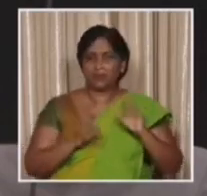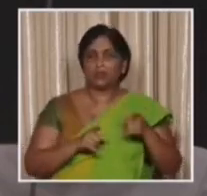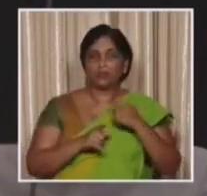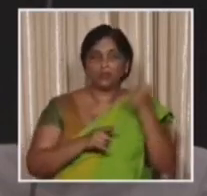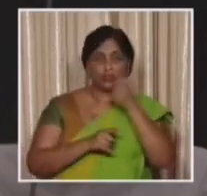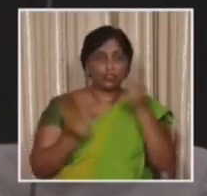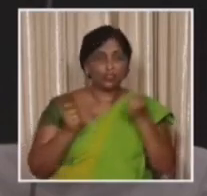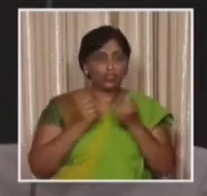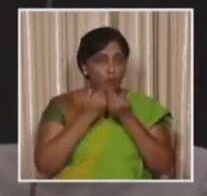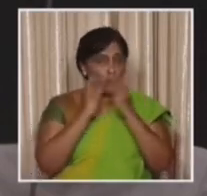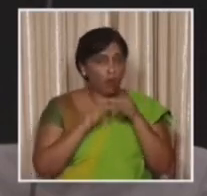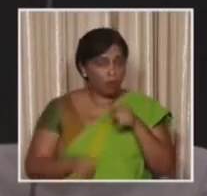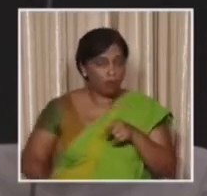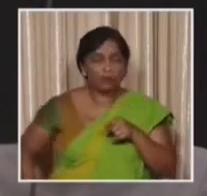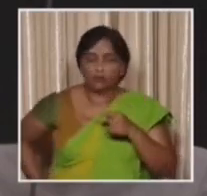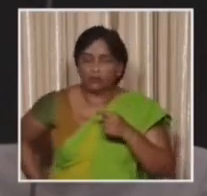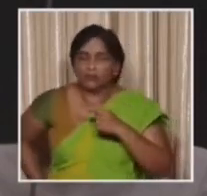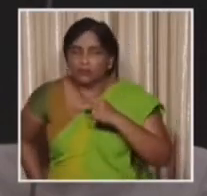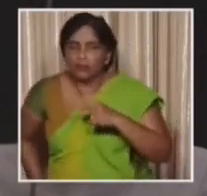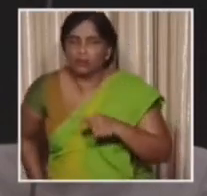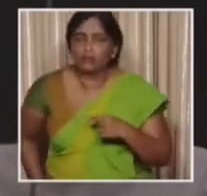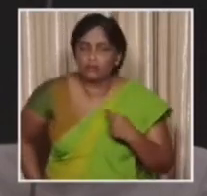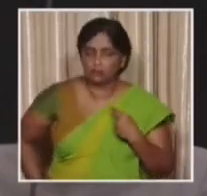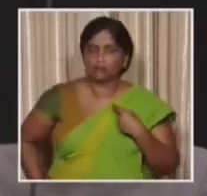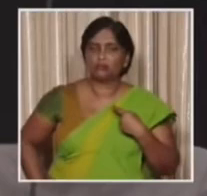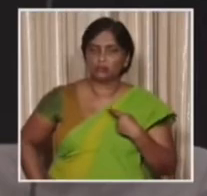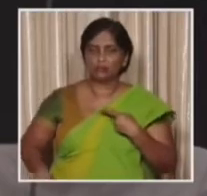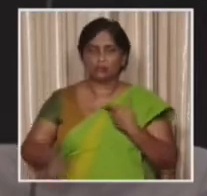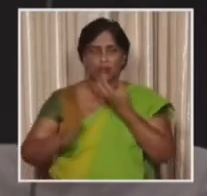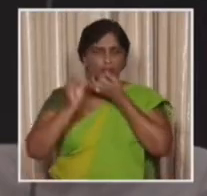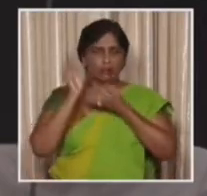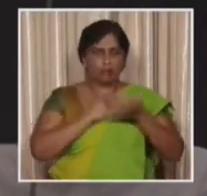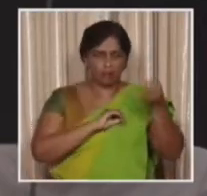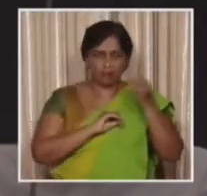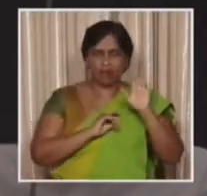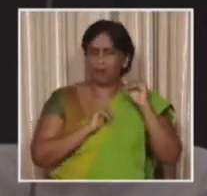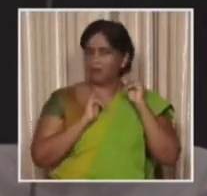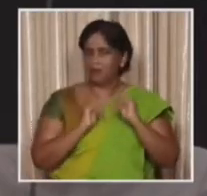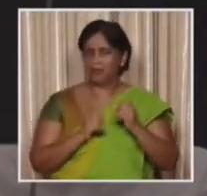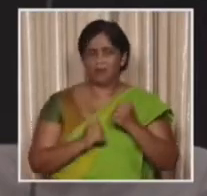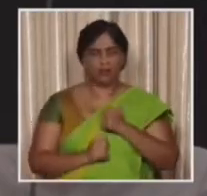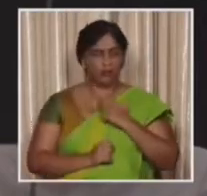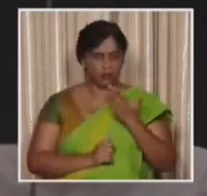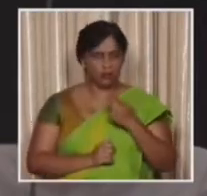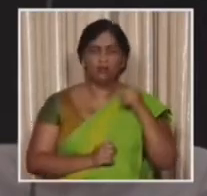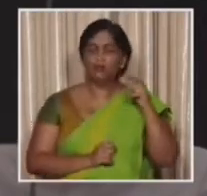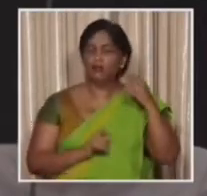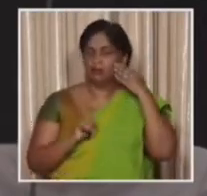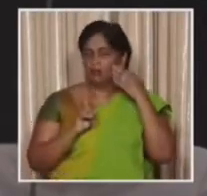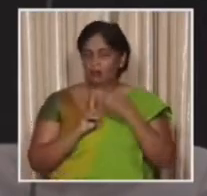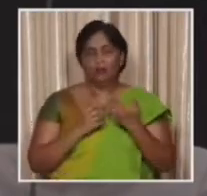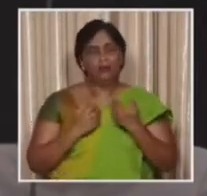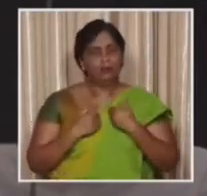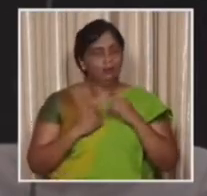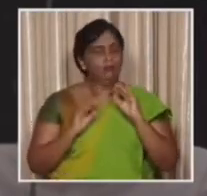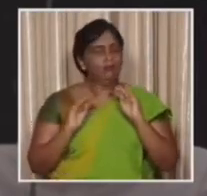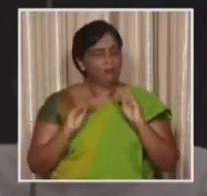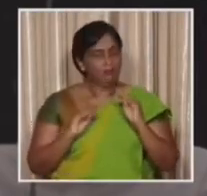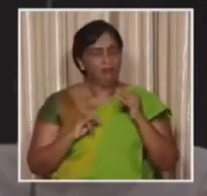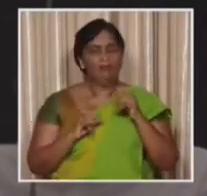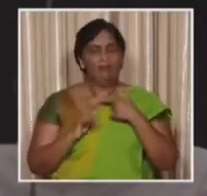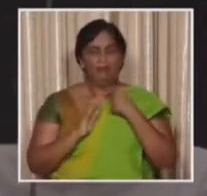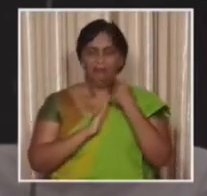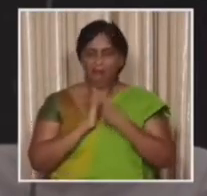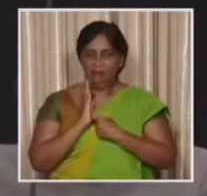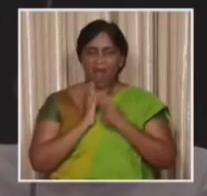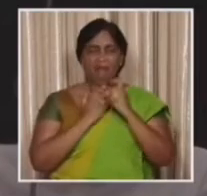செய்யப்பட்டால், நீங்கள் உங்களால் முடியுமாக இருந்தால் இவ்வாறான ஆலயங்களிலிருந்து 500 மீட்டர் அல்லது 1000 மீட்டருக்கு அப்பால் தான் இவ்வாறான சாராய கடைகள் திறக்க